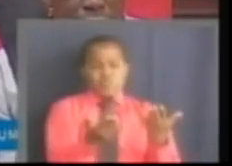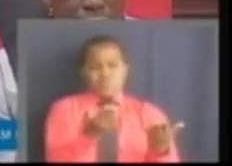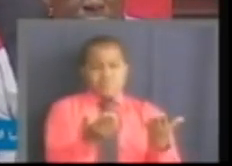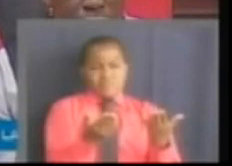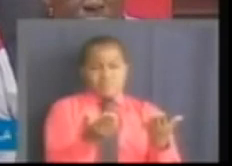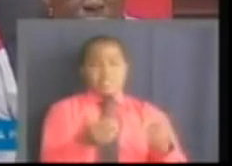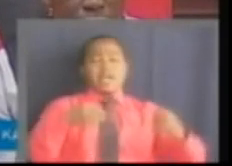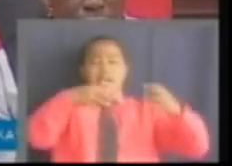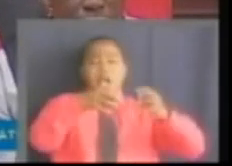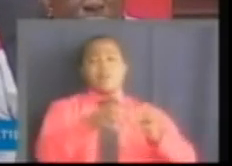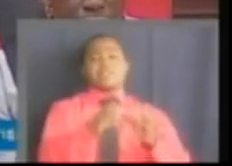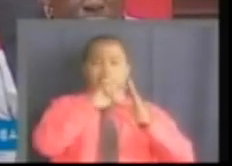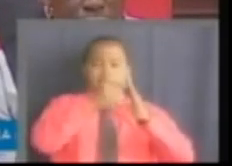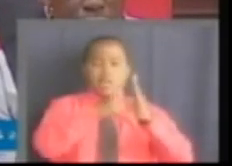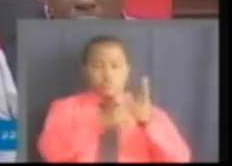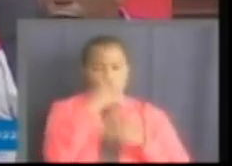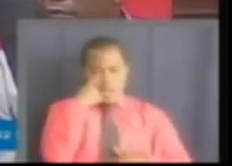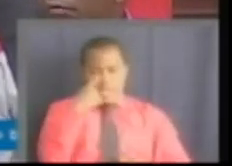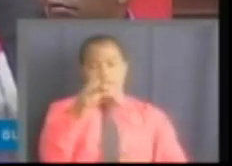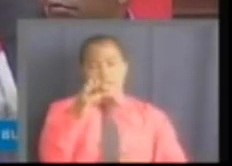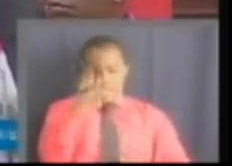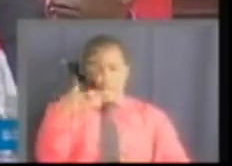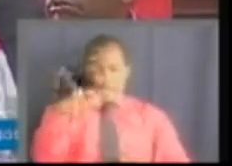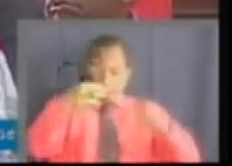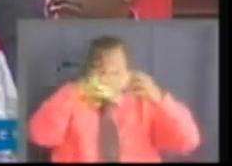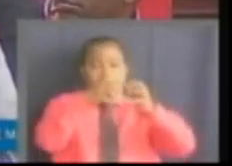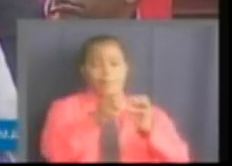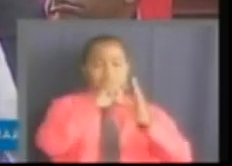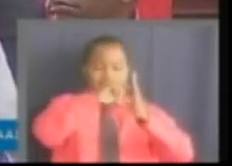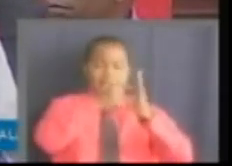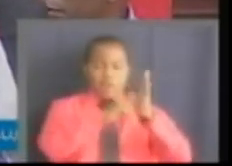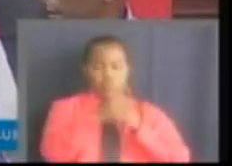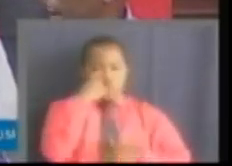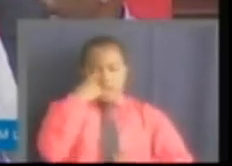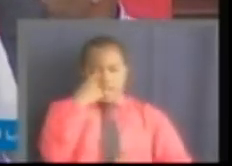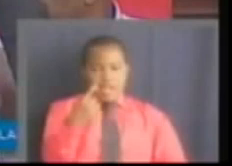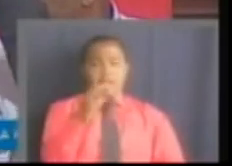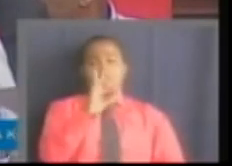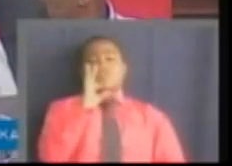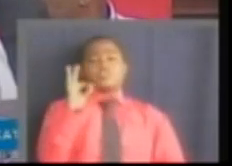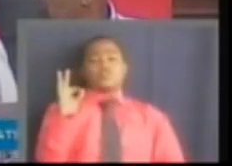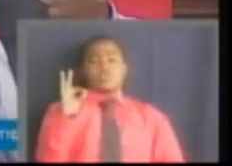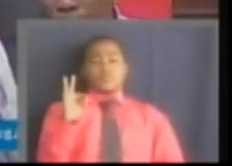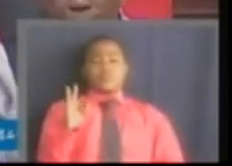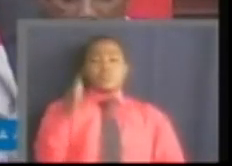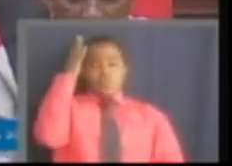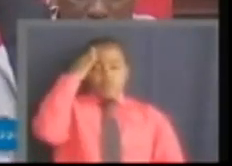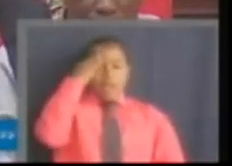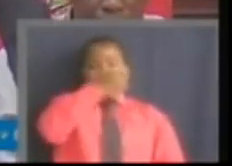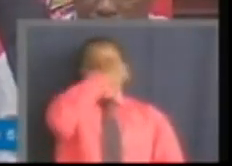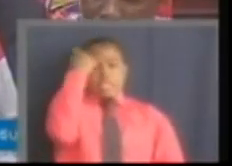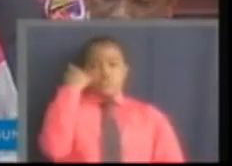kamati ya kanuni waliangalie. Kanuni waliangalie itamkwa tu bayana kwamba ni sura mbili kama ambavyo